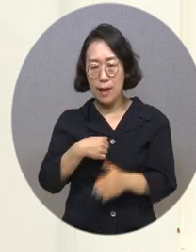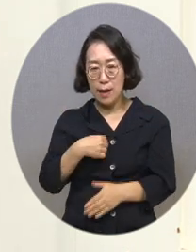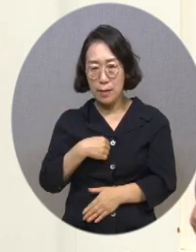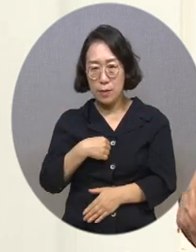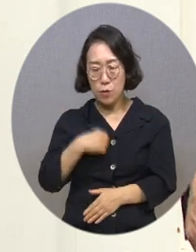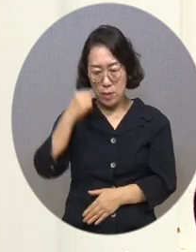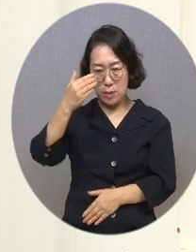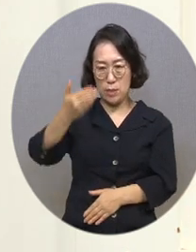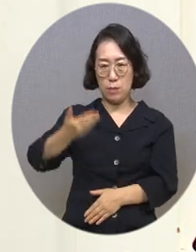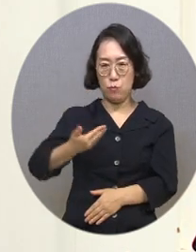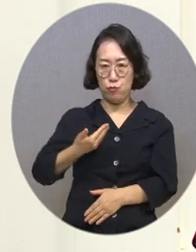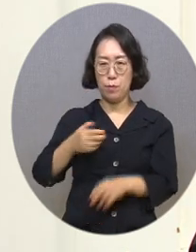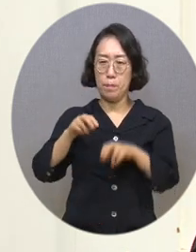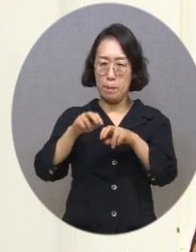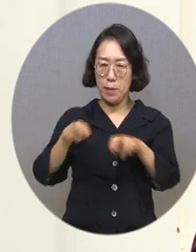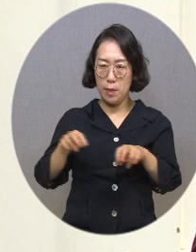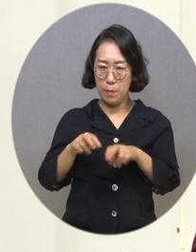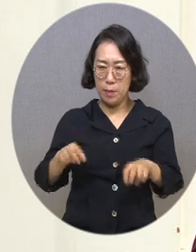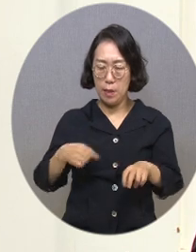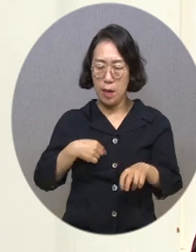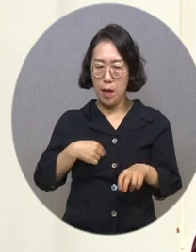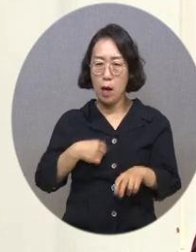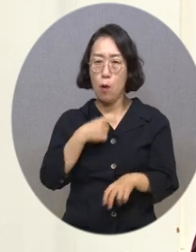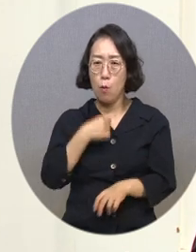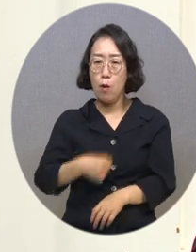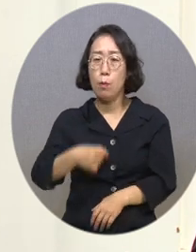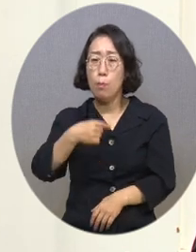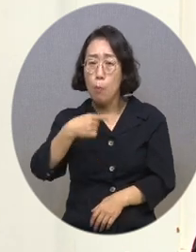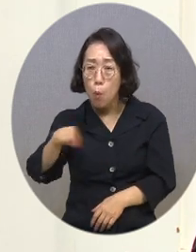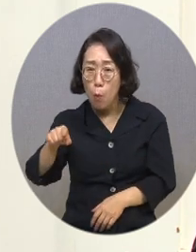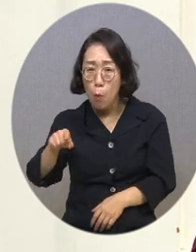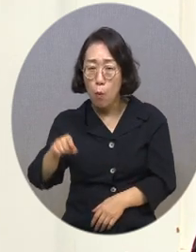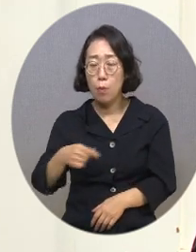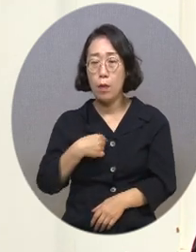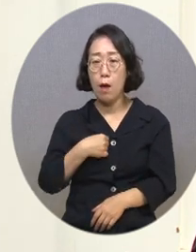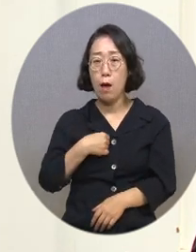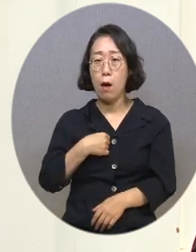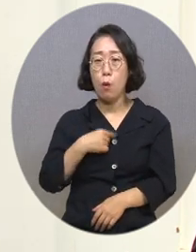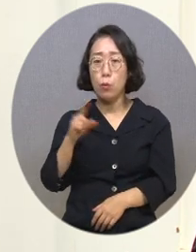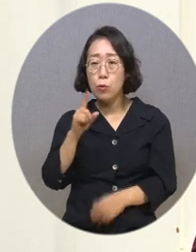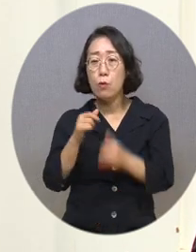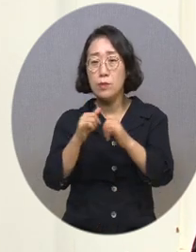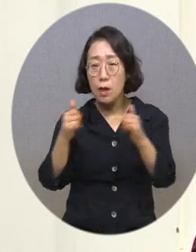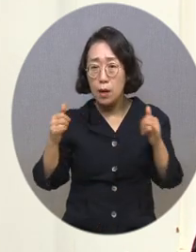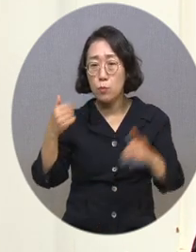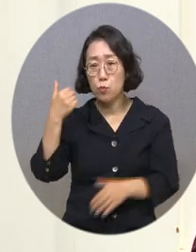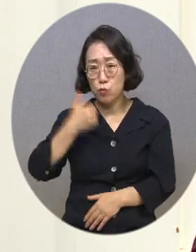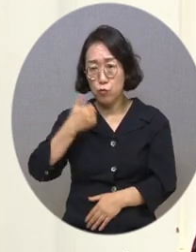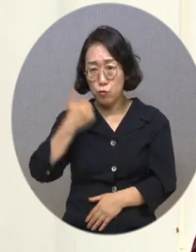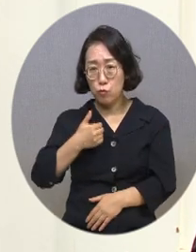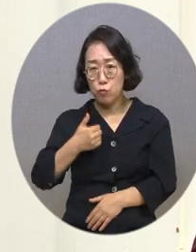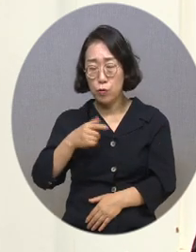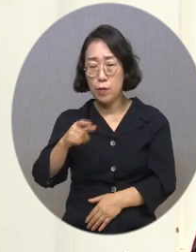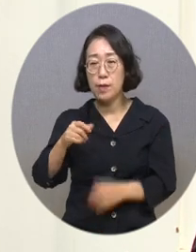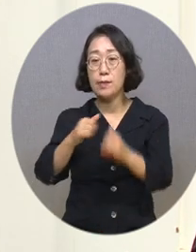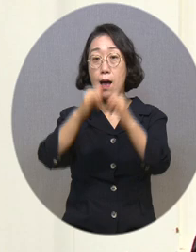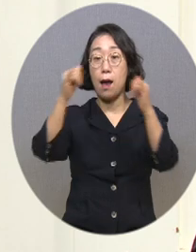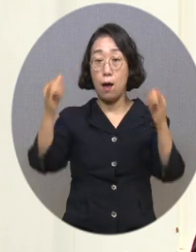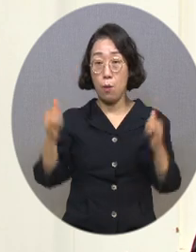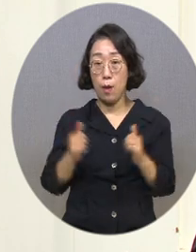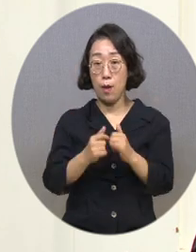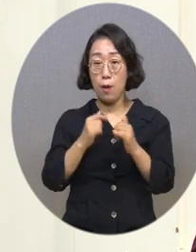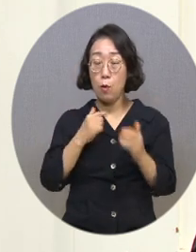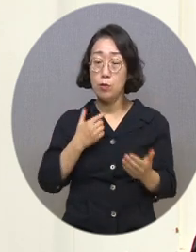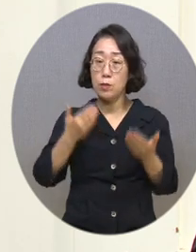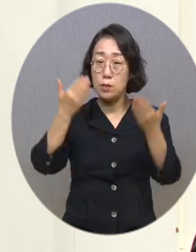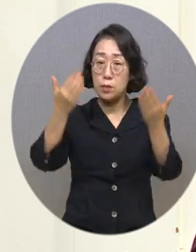대해서. 내가 어떤 일을 하고 싶은가? 나는 어떤 사람인가? 그리고 내가 이 사회에 헌신하고자 하는